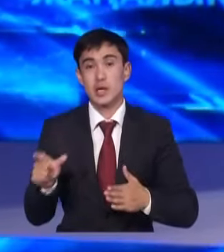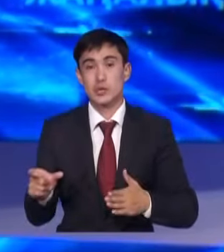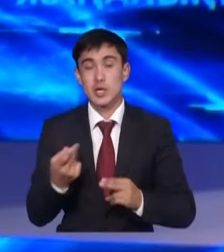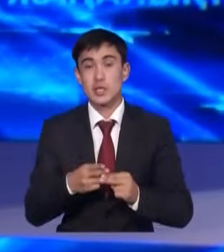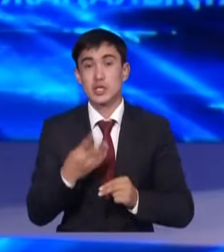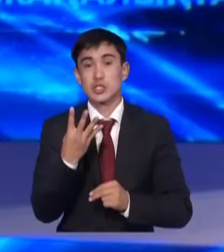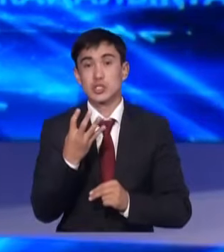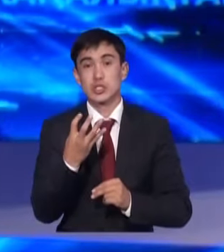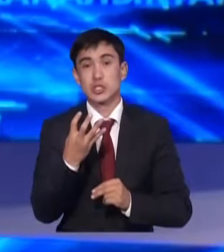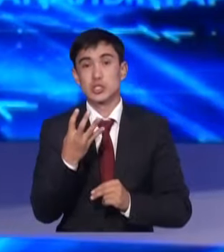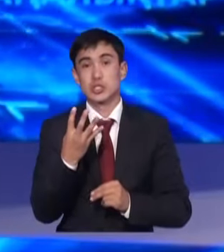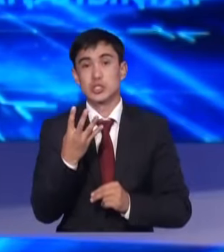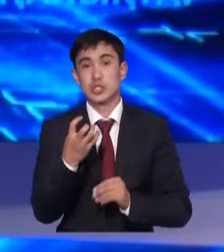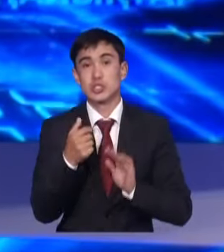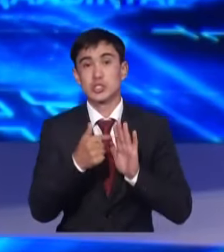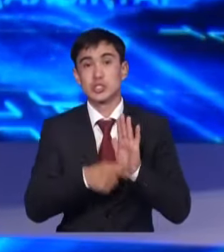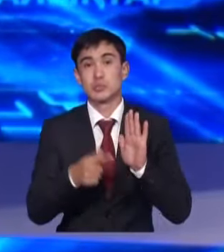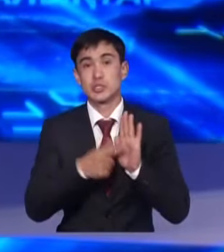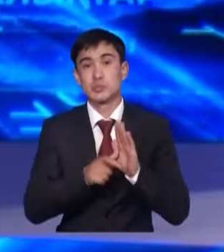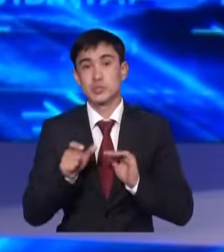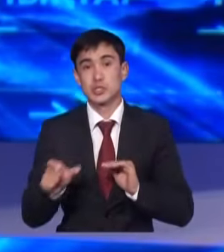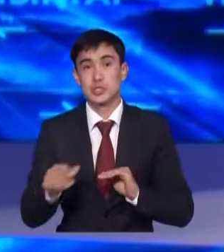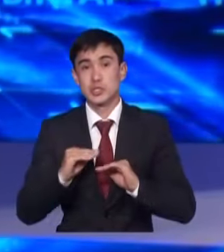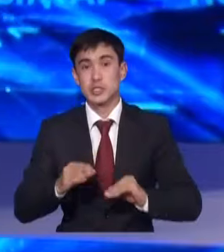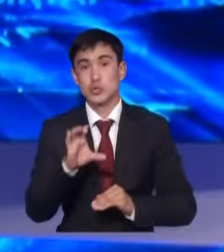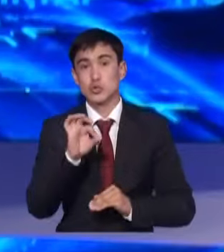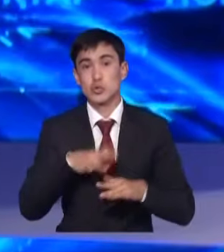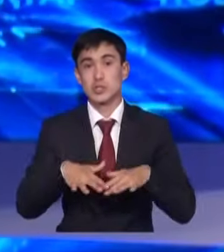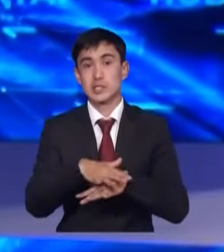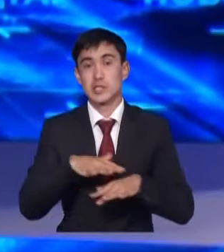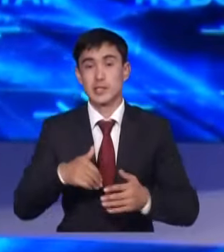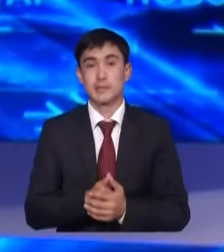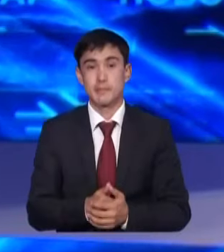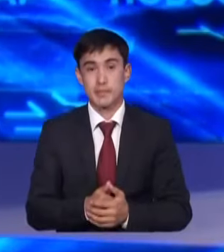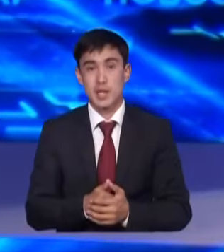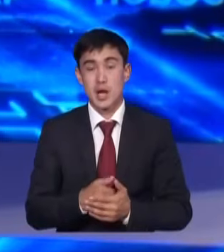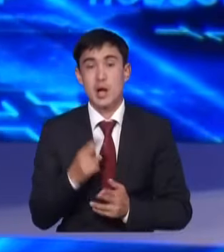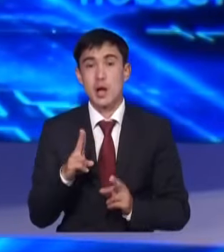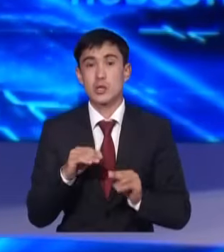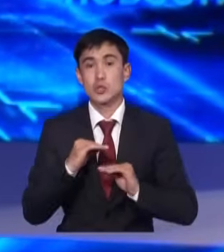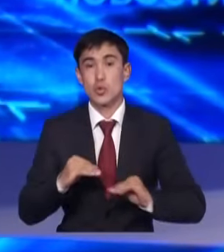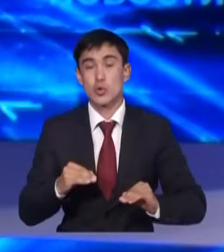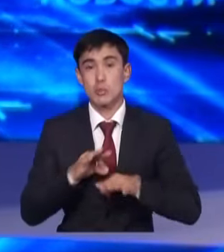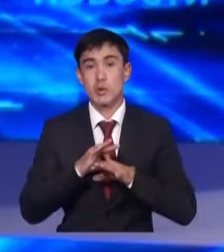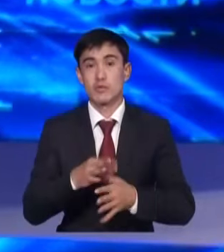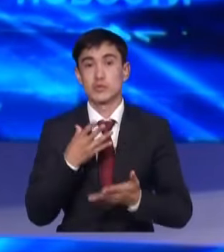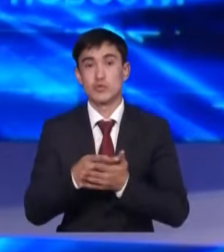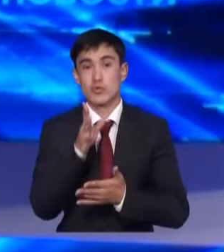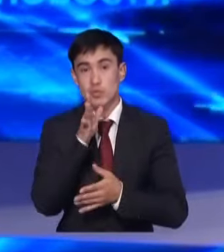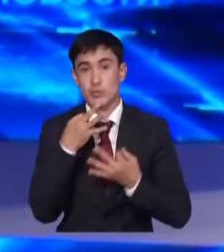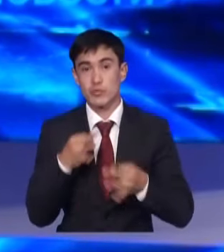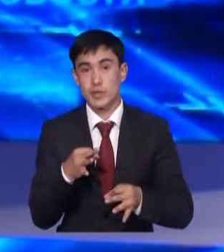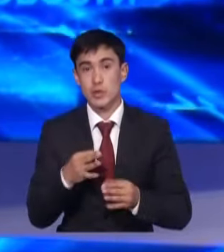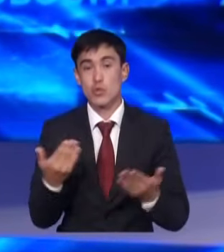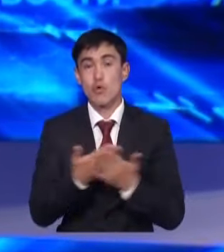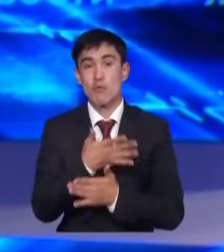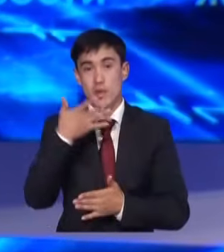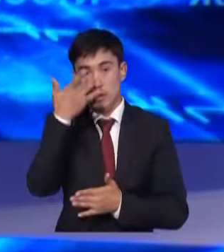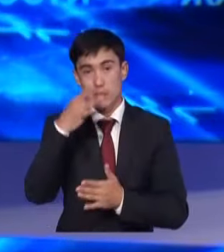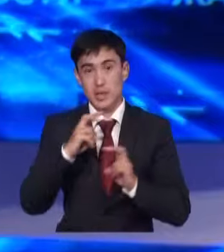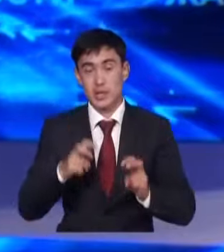а это 477 человек, дети из социально уязвимых слоев населения. О том, как школьники проводят свой досуг в новом летнем